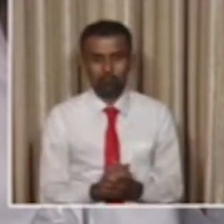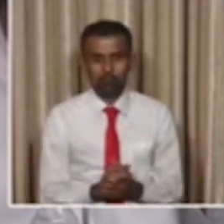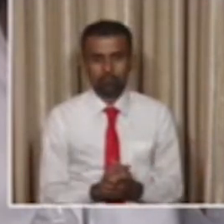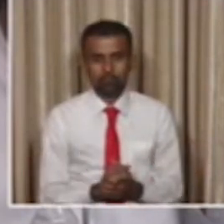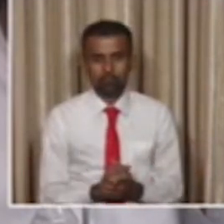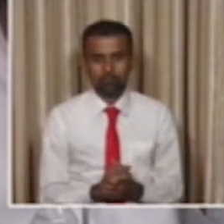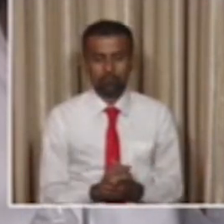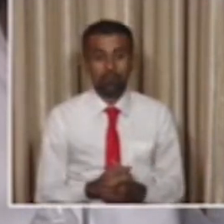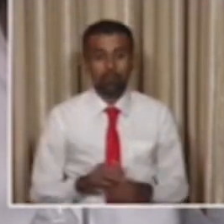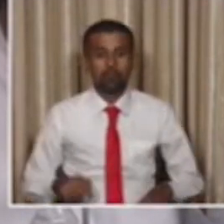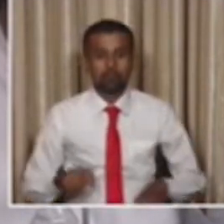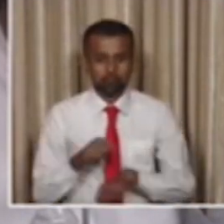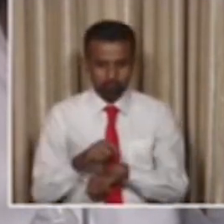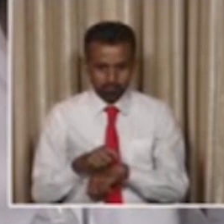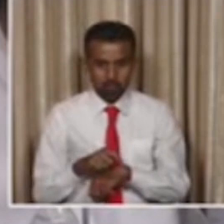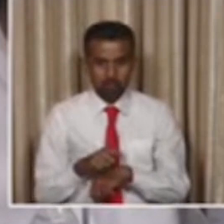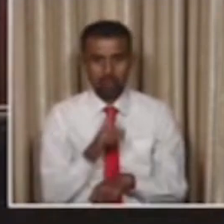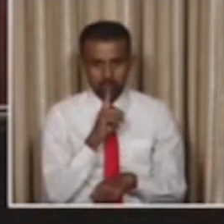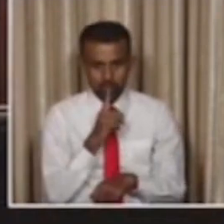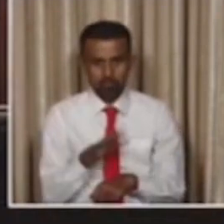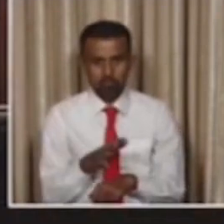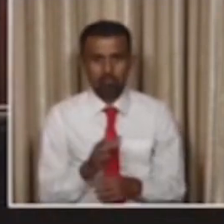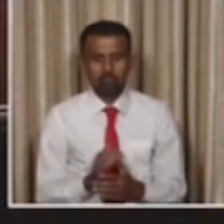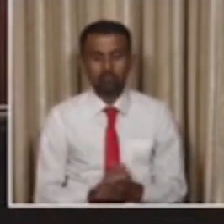මම මේ දැන් කිව්වා, මේ